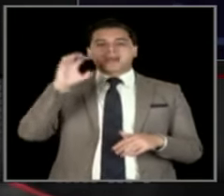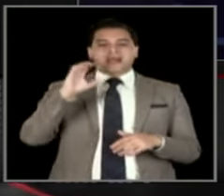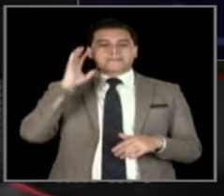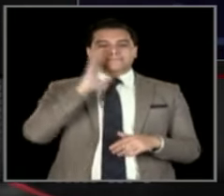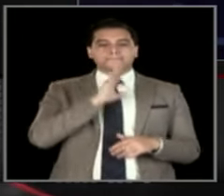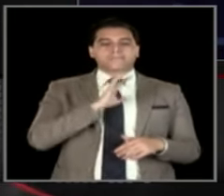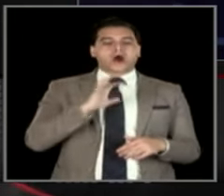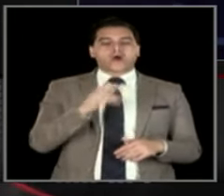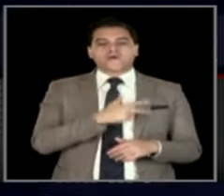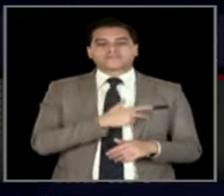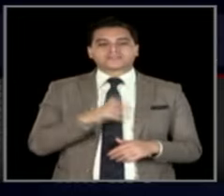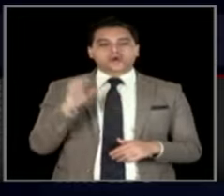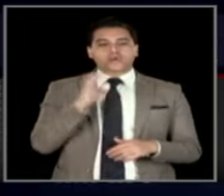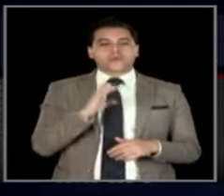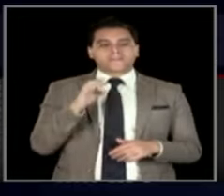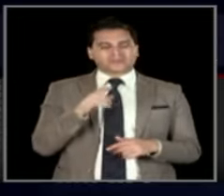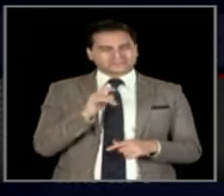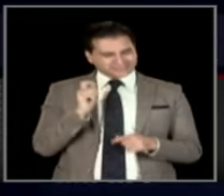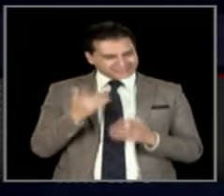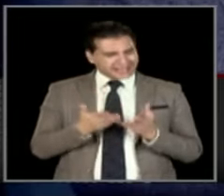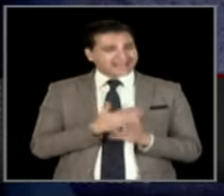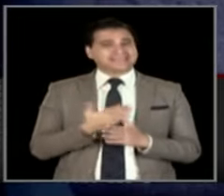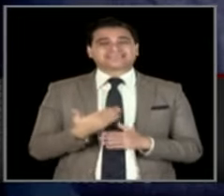هي؟ مستعجلة